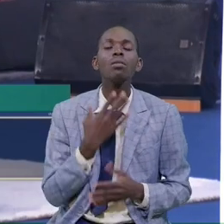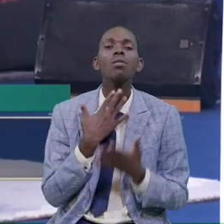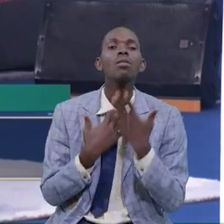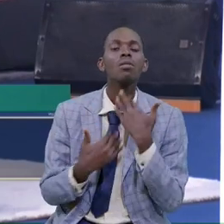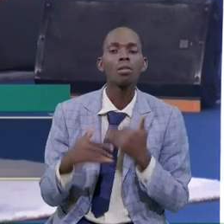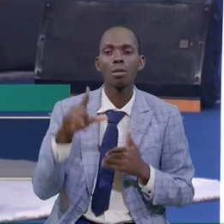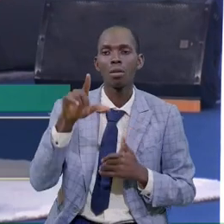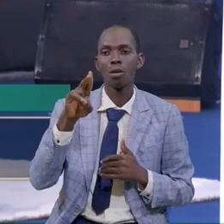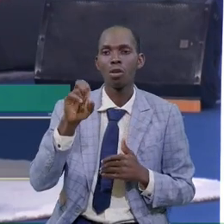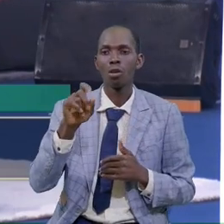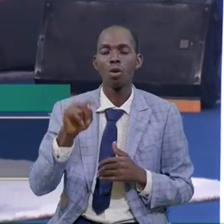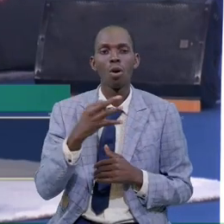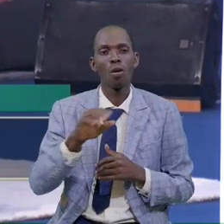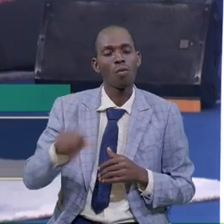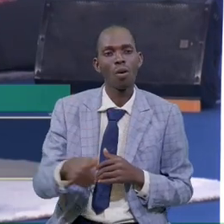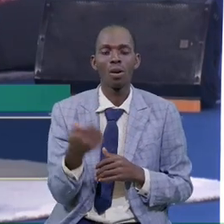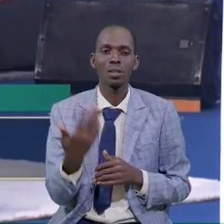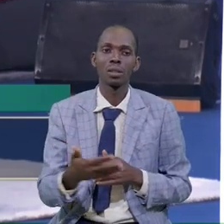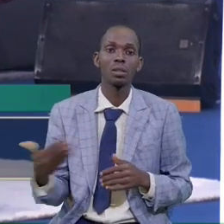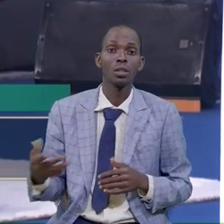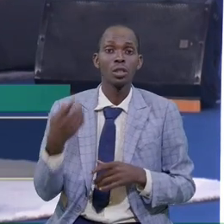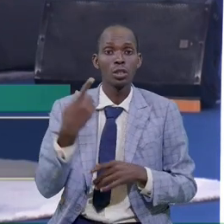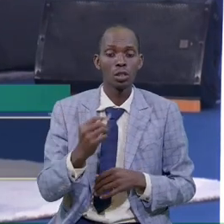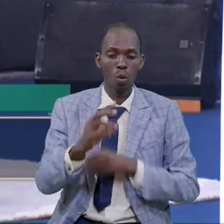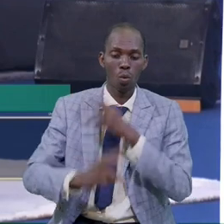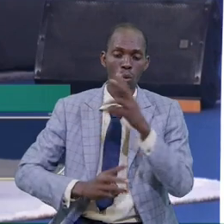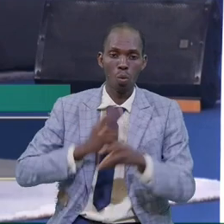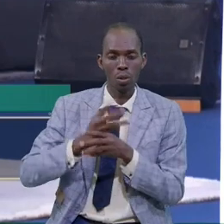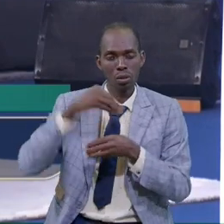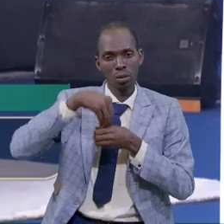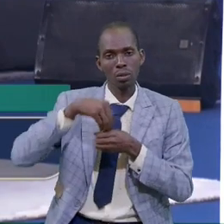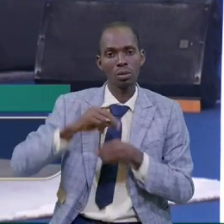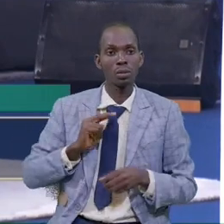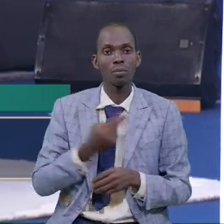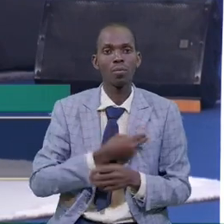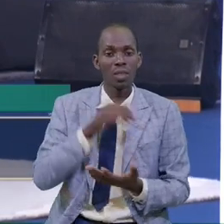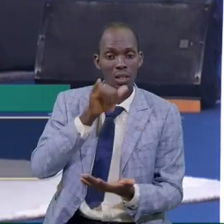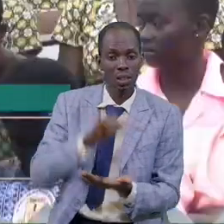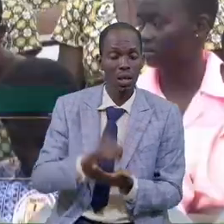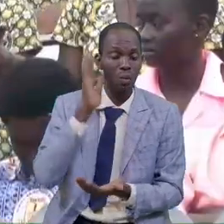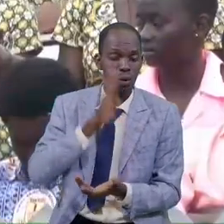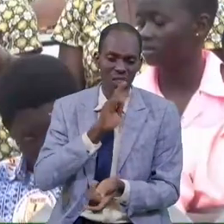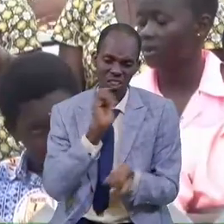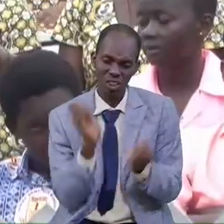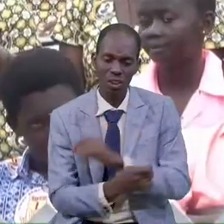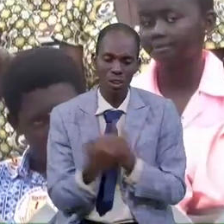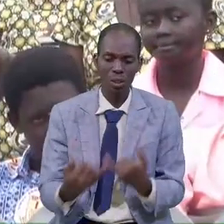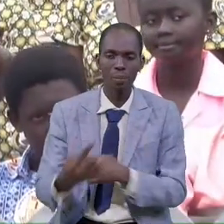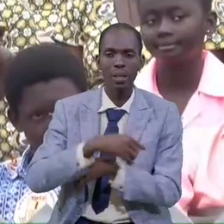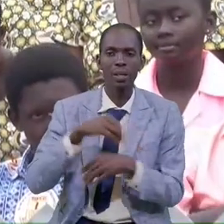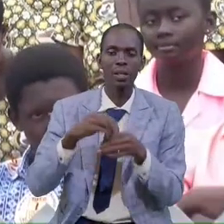cœur. C'est notre monde, le monde en nous, qui doit être changé aujourd'hui au nom de Jésus.